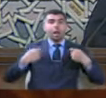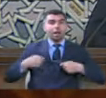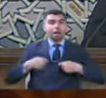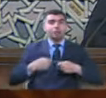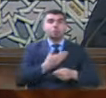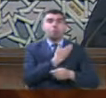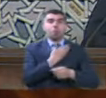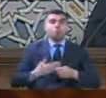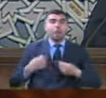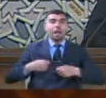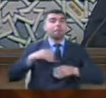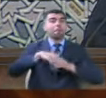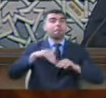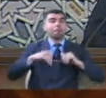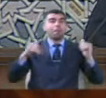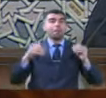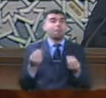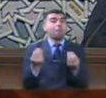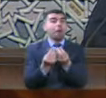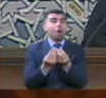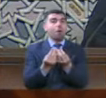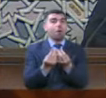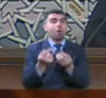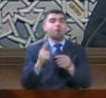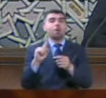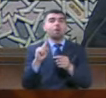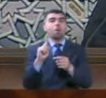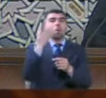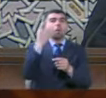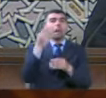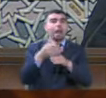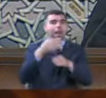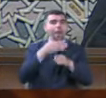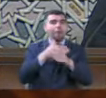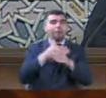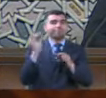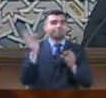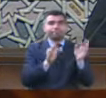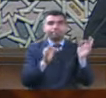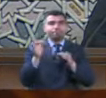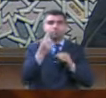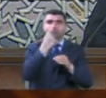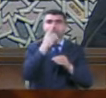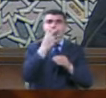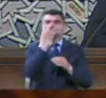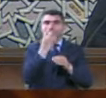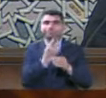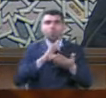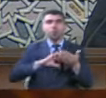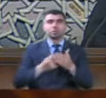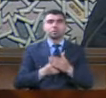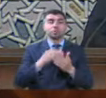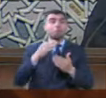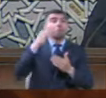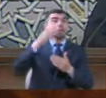الجلسة تجاوزا لما حدث في الجلسة السابقة، والتوجه الجماعي نحو المستقبل